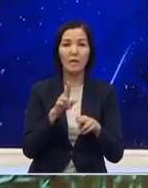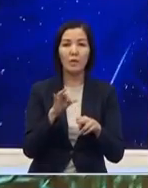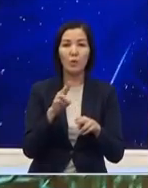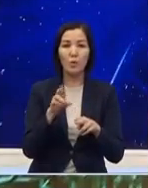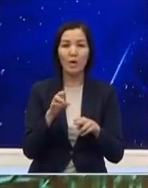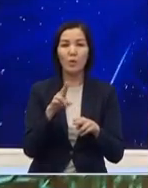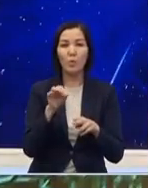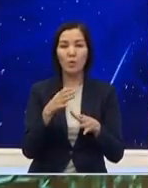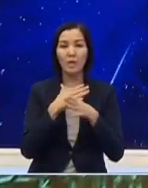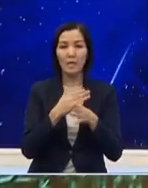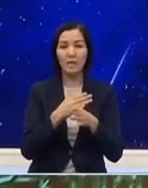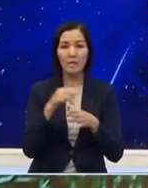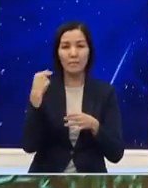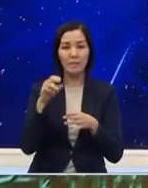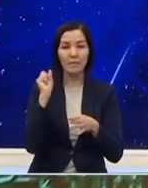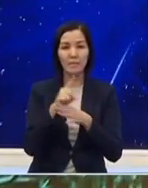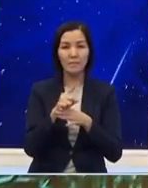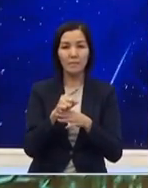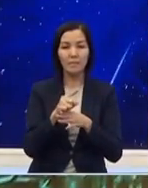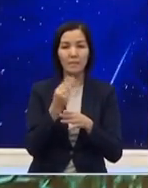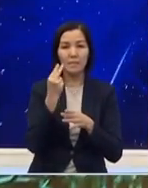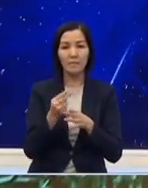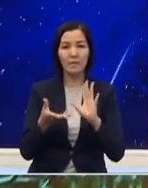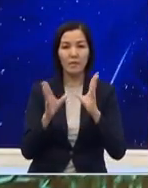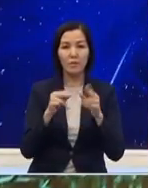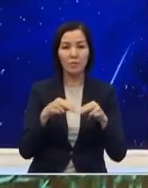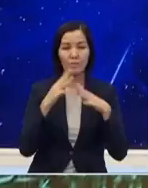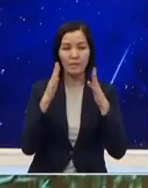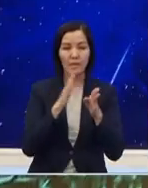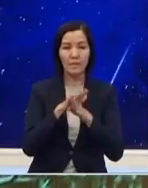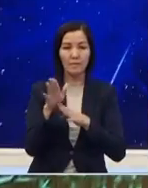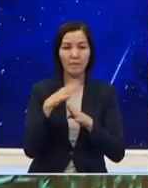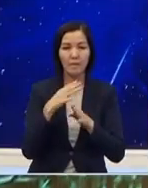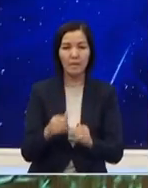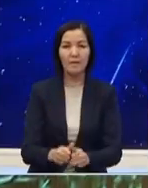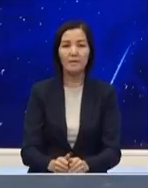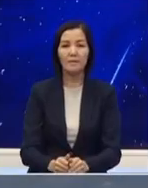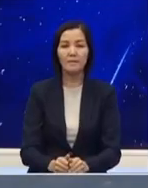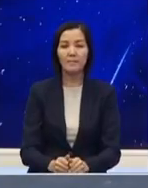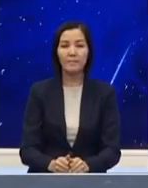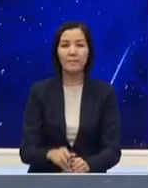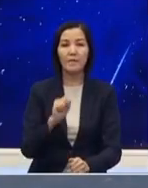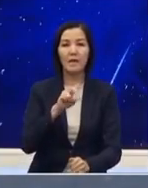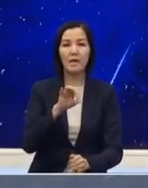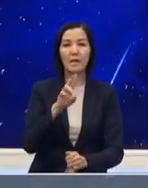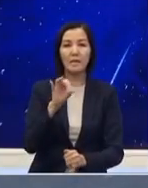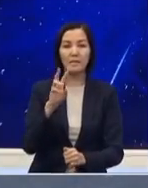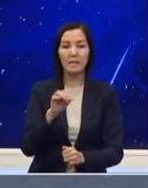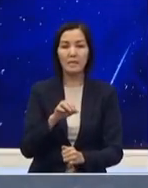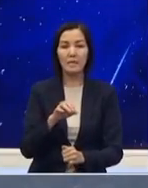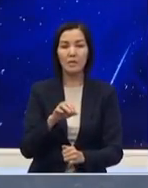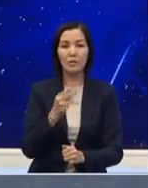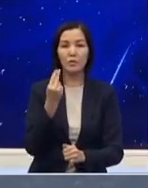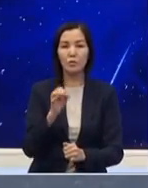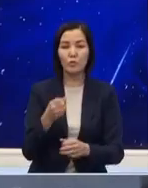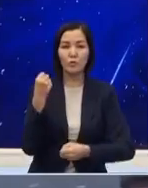арқылы. Бұл ел президент тапсырмасына сәйкес цифрландыру бойынша іске асып отыр. Александр Цой тәжірибелі көлік